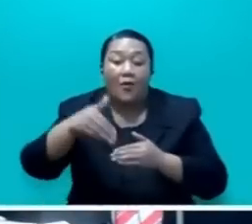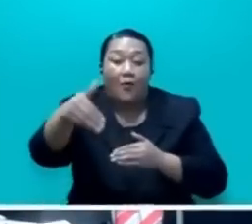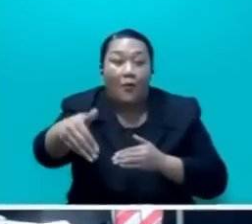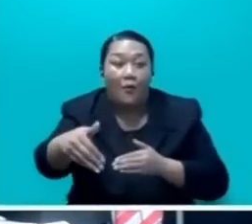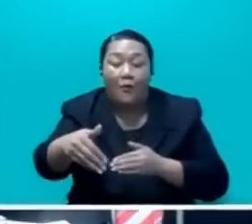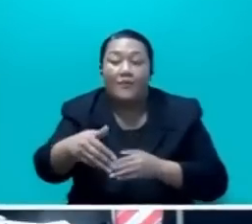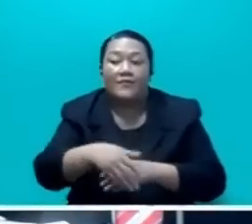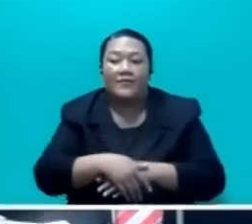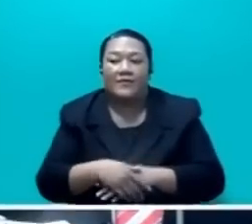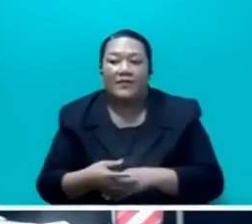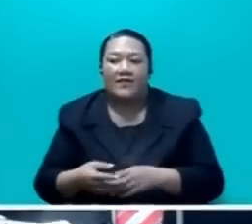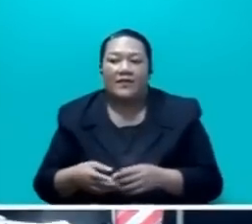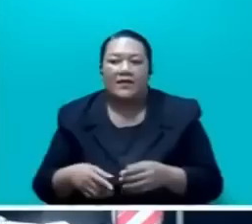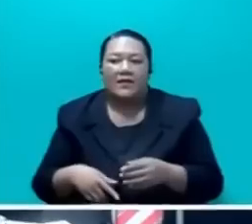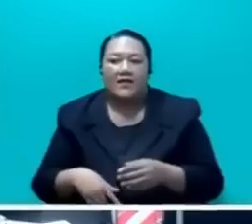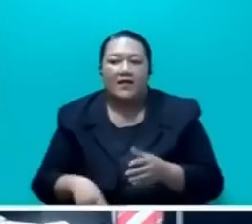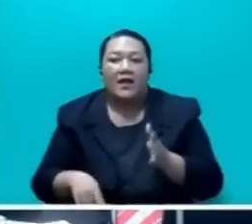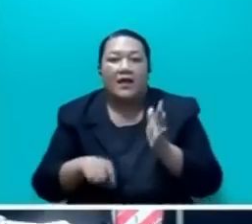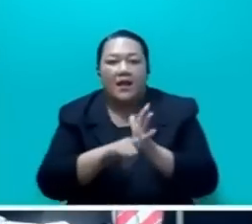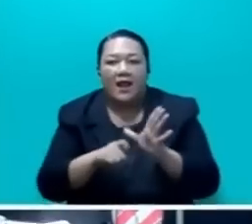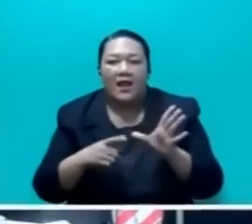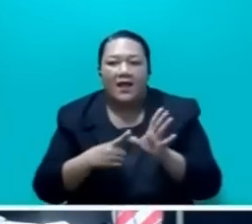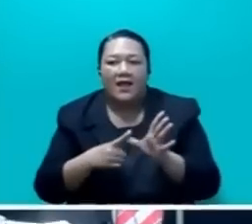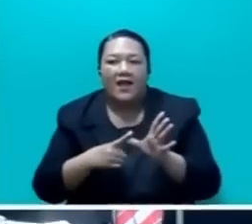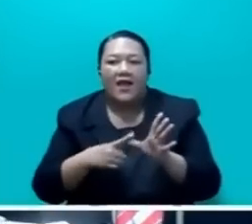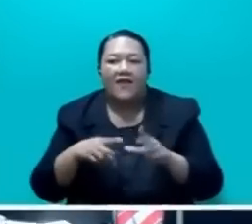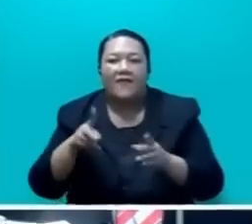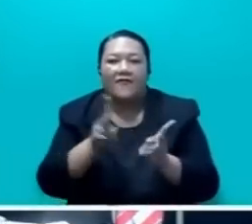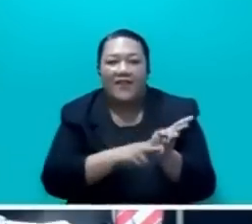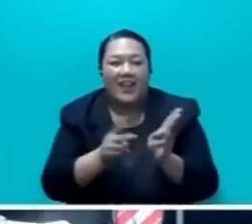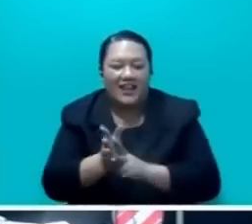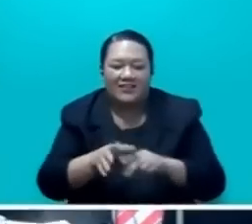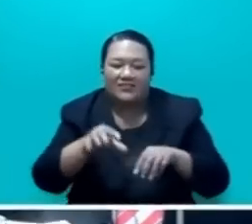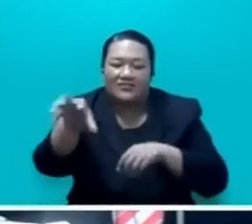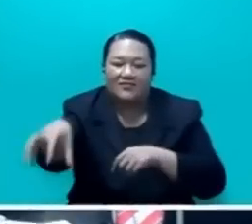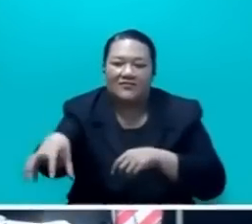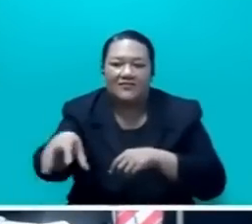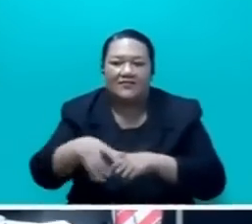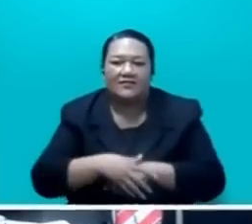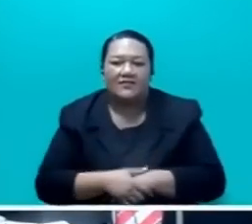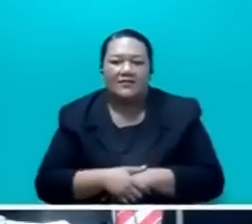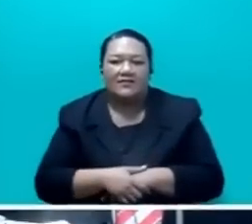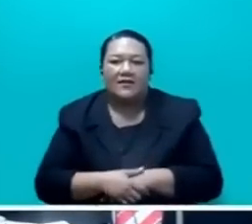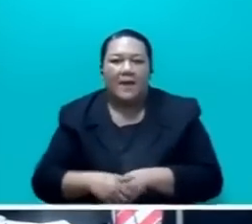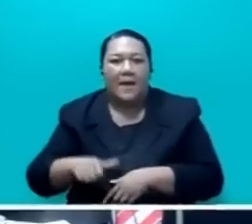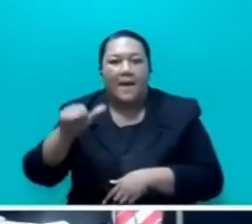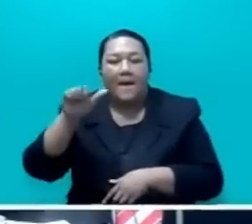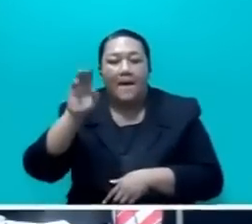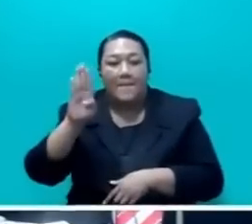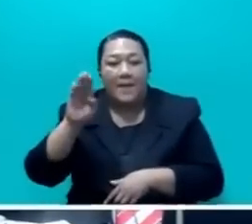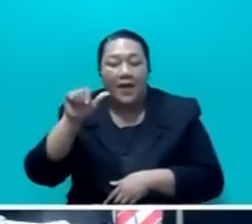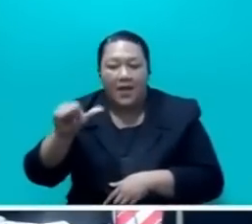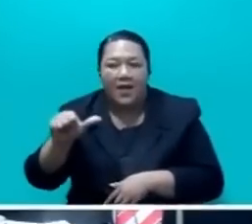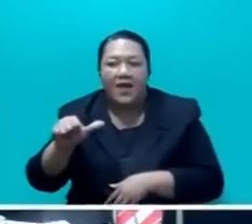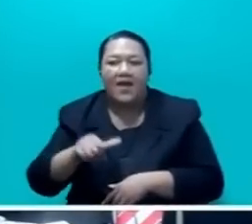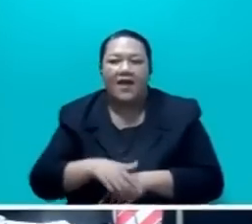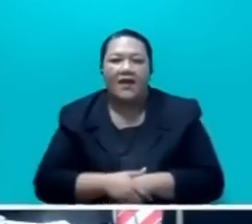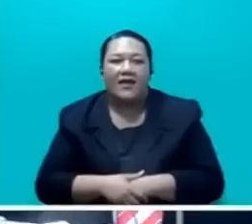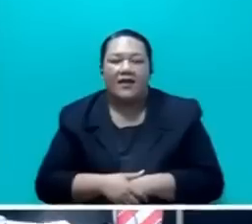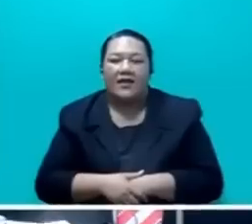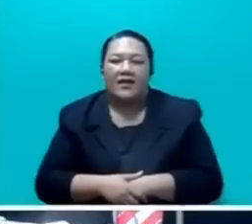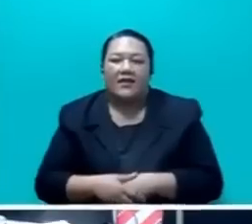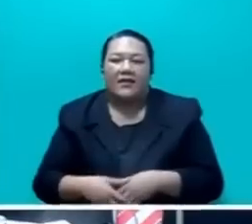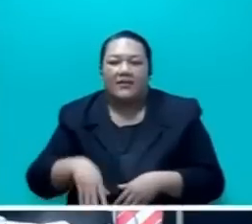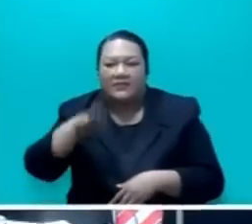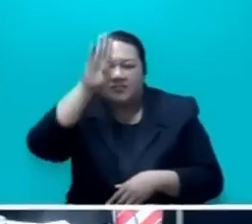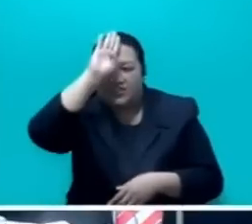man tubulilay, ngone ratu na rok tuimbang. Na turang matapuli, ang Galileo na tuibutuna kay ang Galisaw